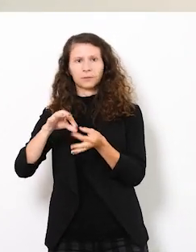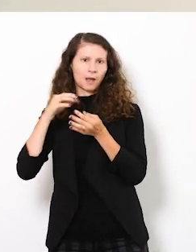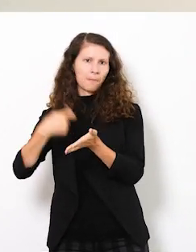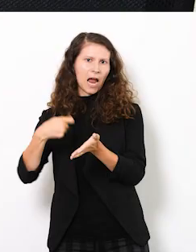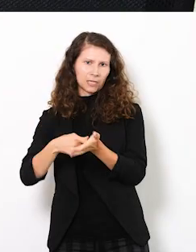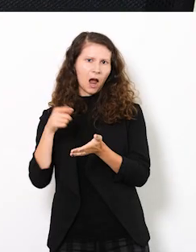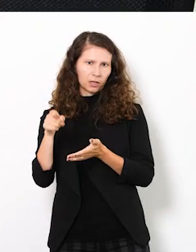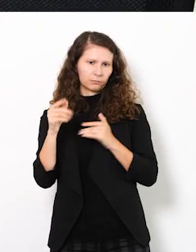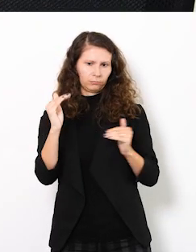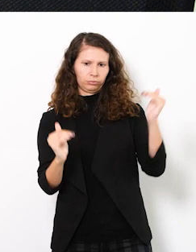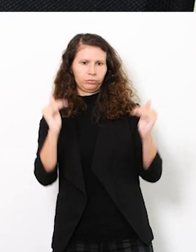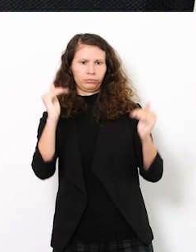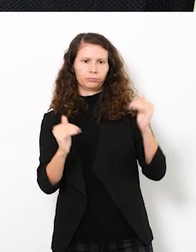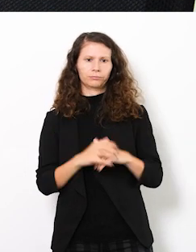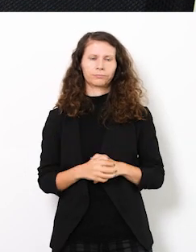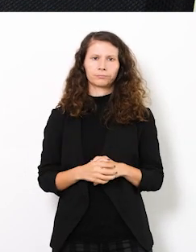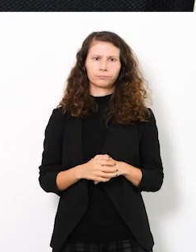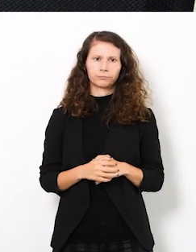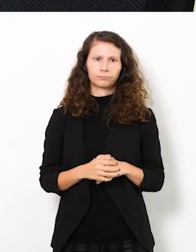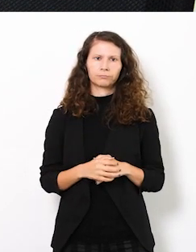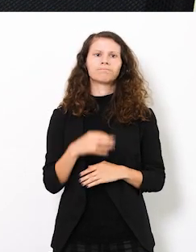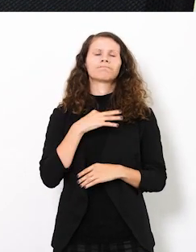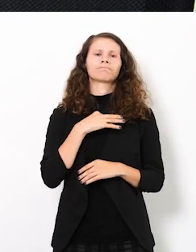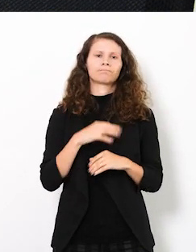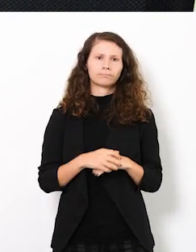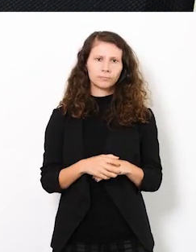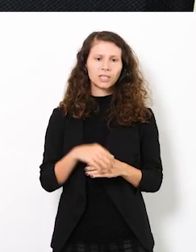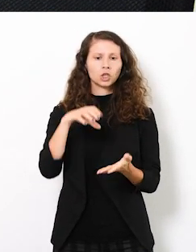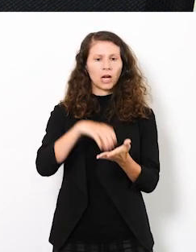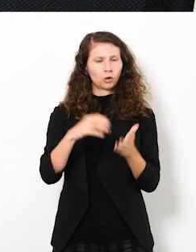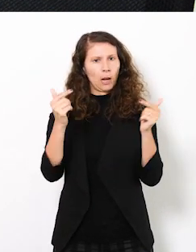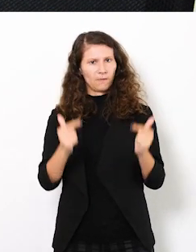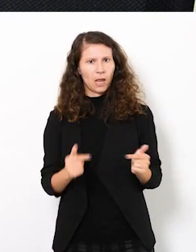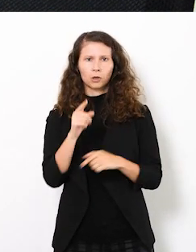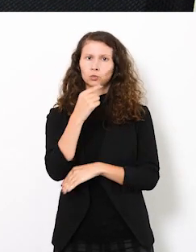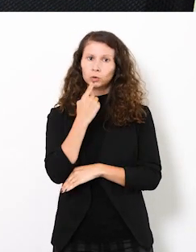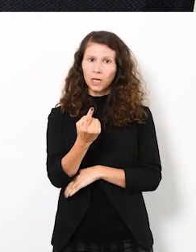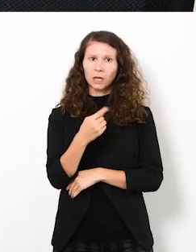Beitragszahlern. Mhm. Für die stationäre Pflege sagen Sie ja, dass